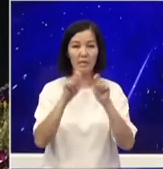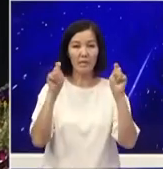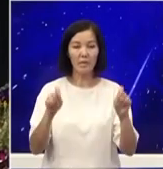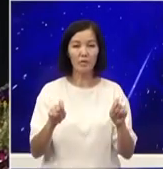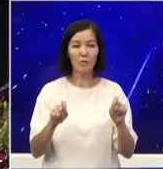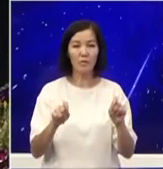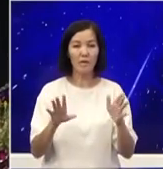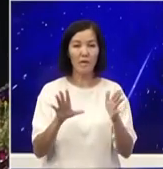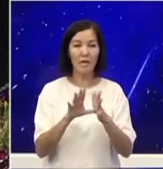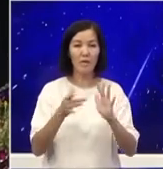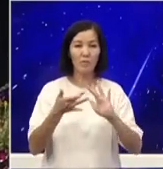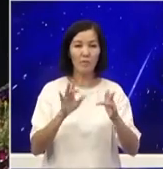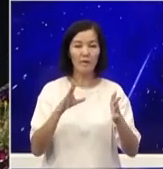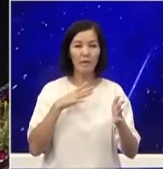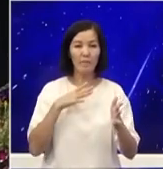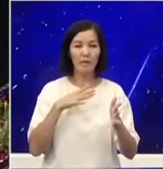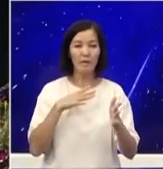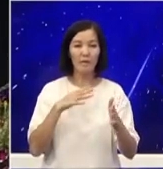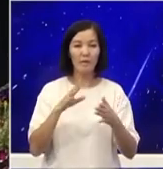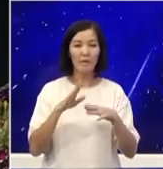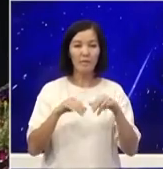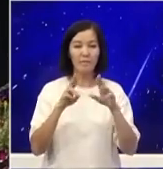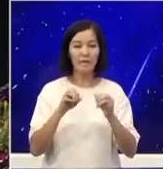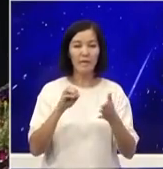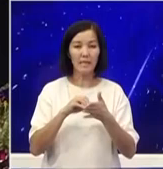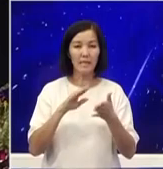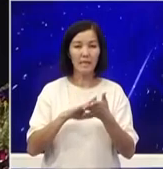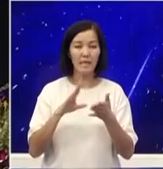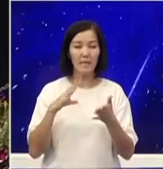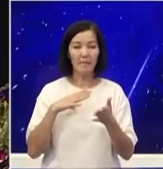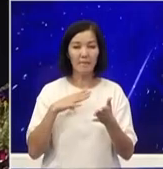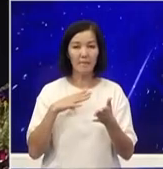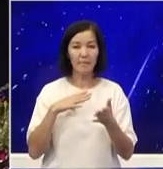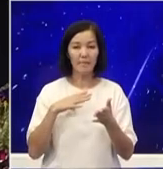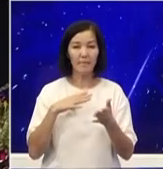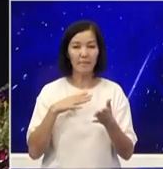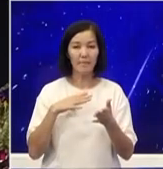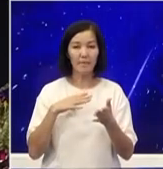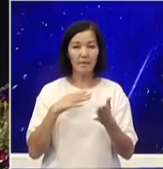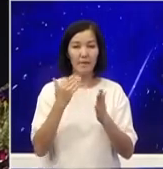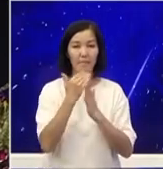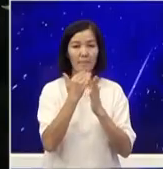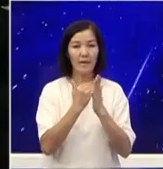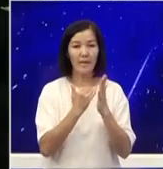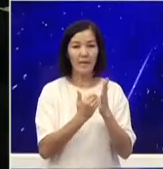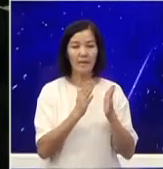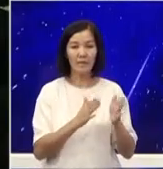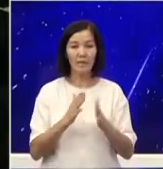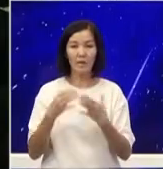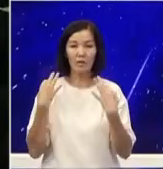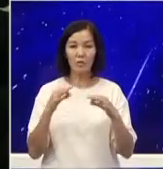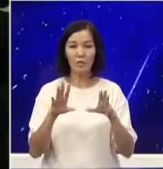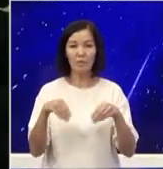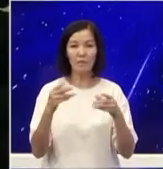бар. Электронды сол порталға арнайы тіркеліп, санитарлық эпидемиологиялық уведомительный порядок дейміз, сол уведомление алған